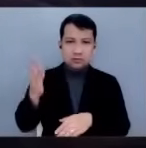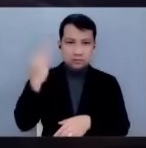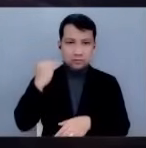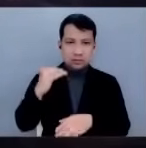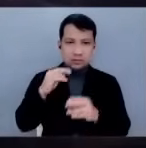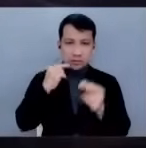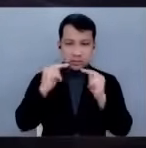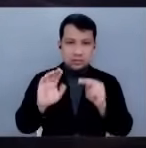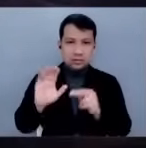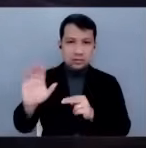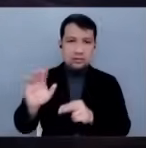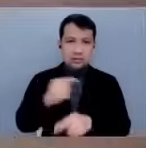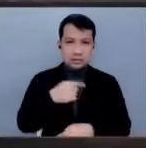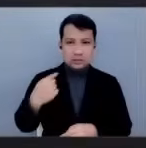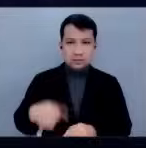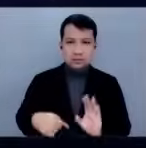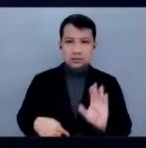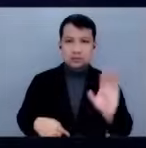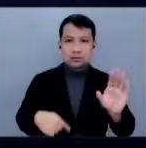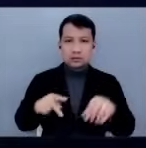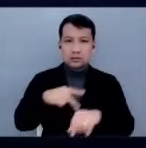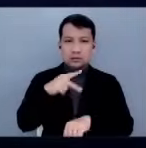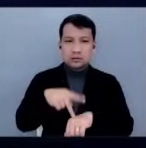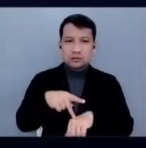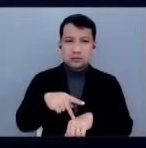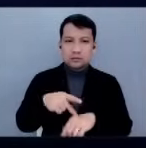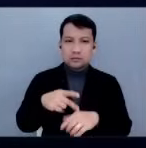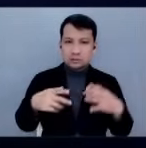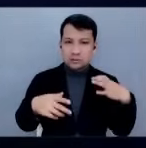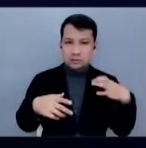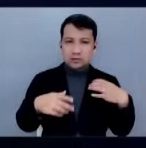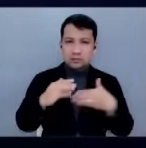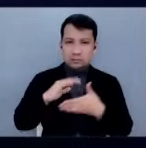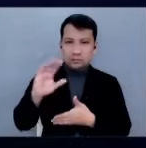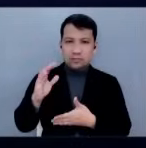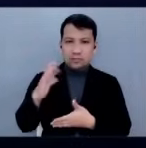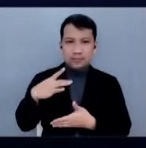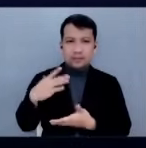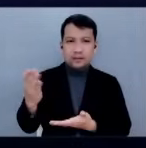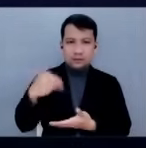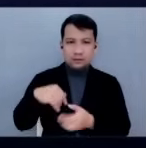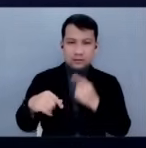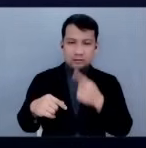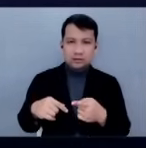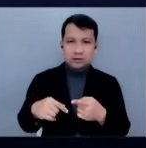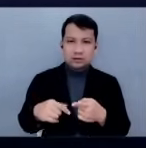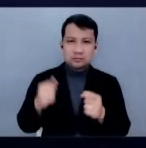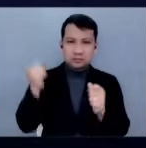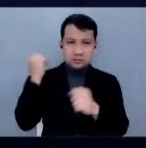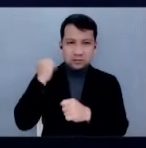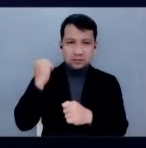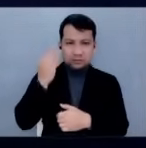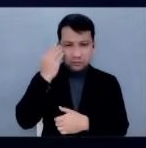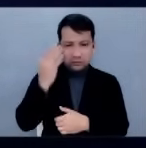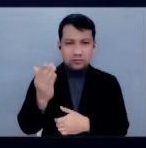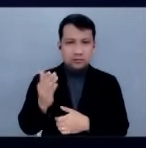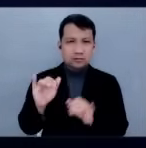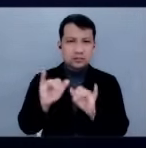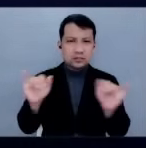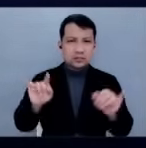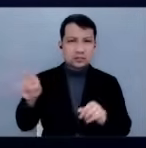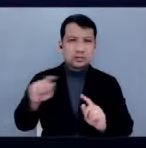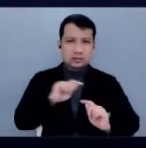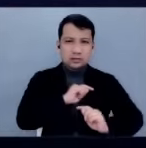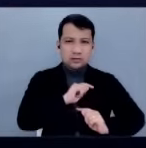sa China si Trillanes. Hinihintay naman ni Banat Bay ang reklamo, pero inasahan na raw niya ito sa mga katulad ni Trillanes na